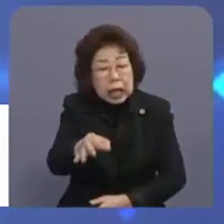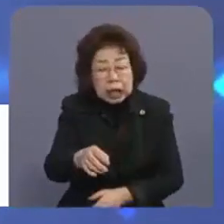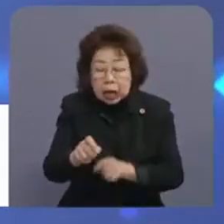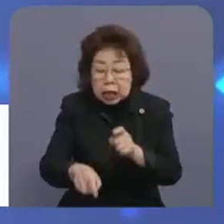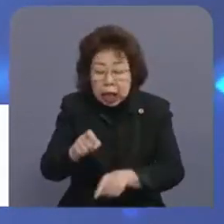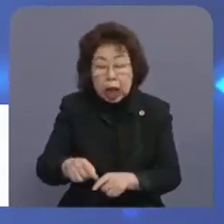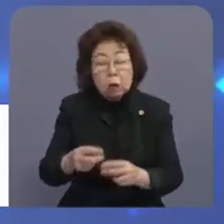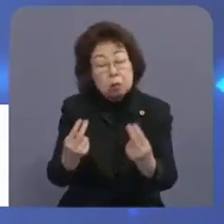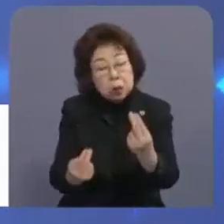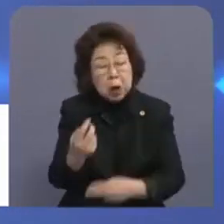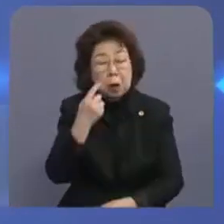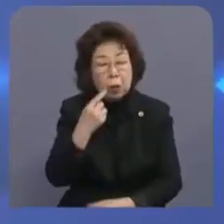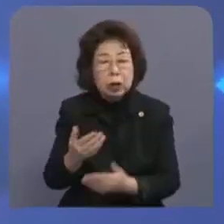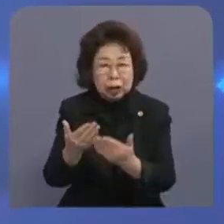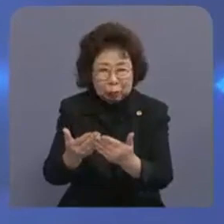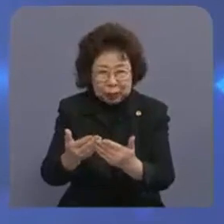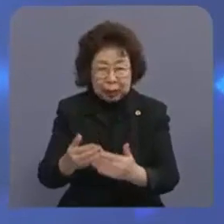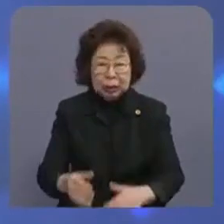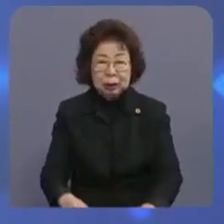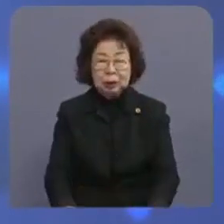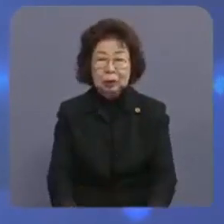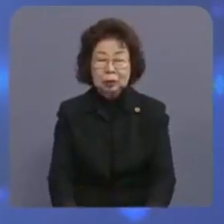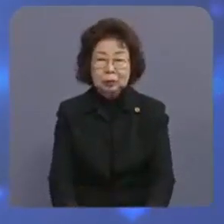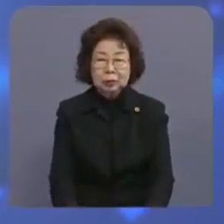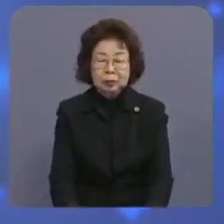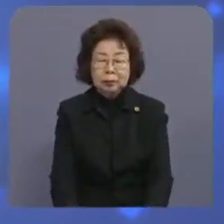방안을 따져봤습니다. 보도에 황형규 기자입니다.